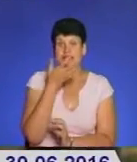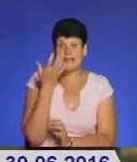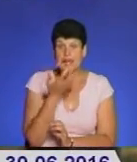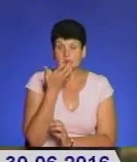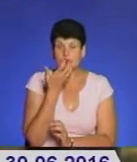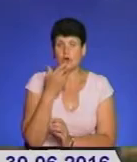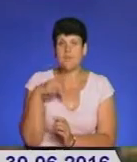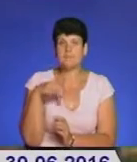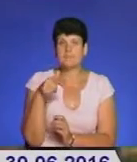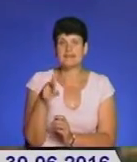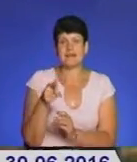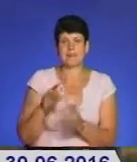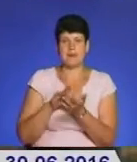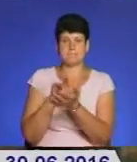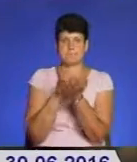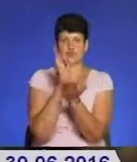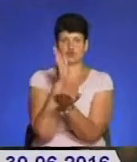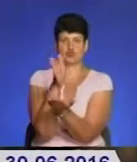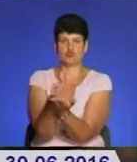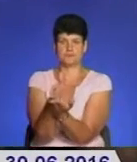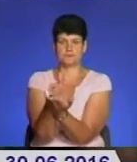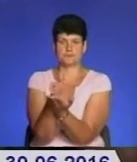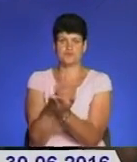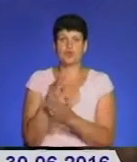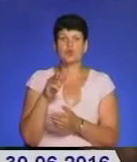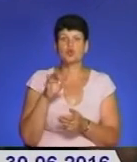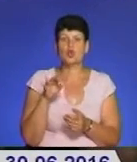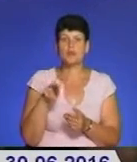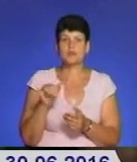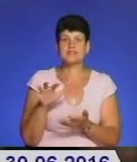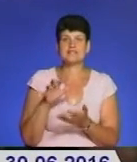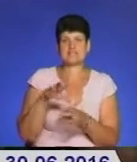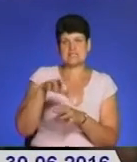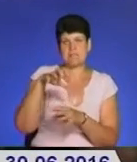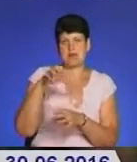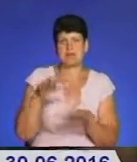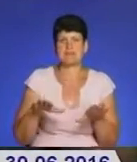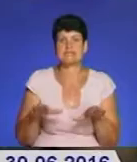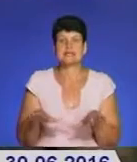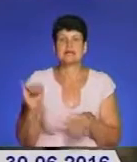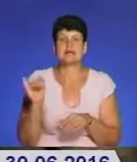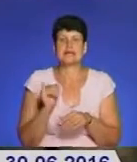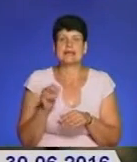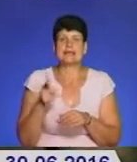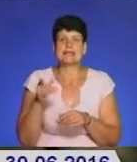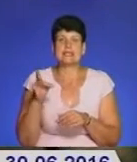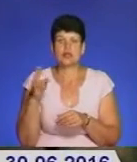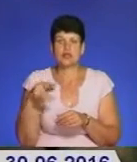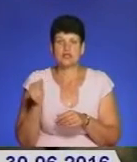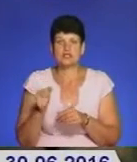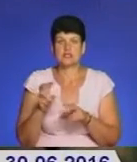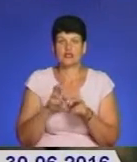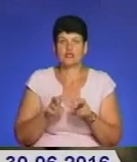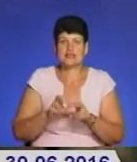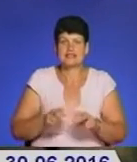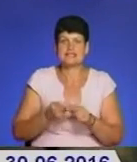виходимо і на геологічний маршрут, і на топографічне знімання місцевості, і на гідрологічні дослідження, тобто це вже